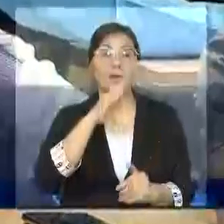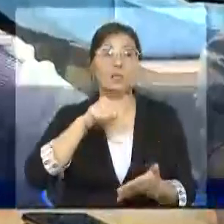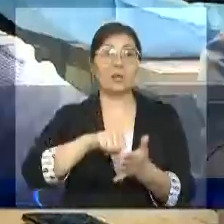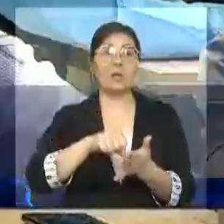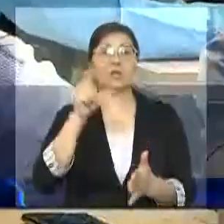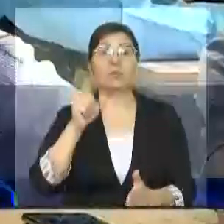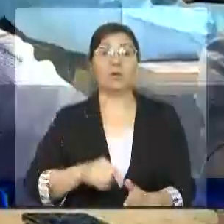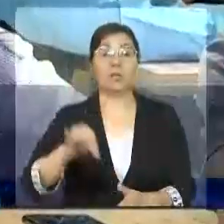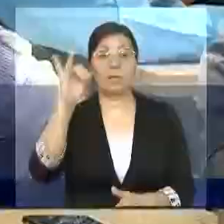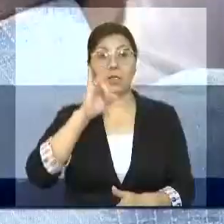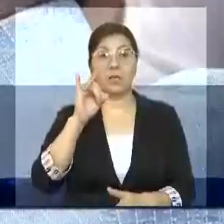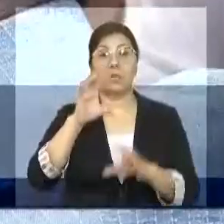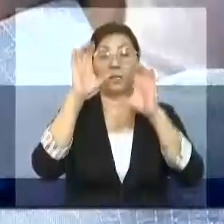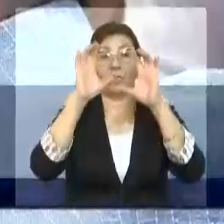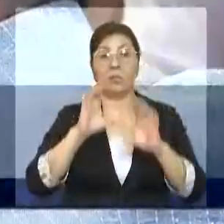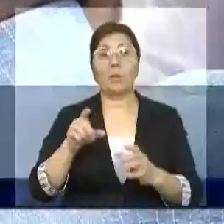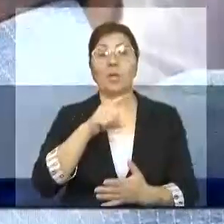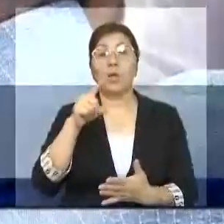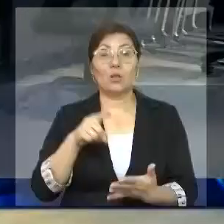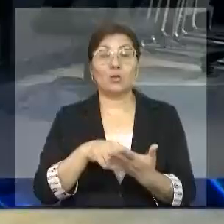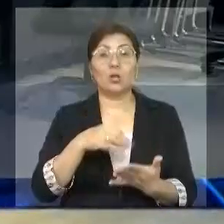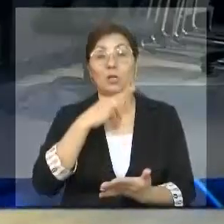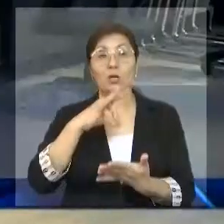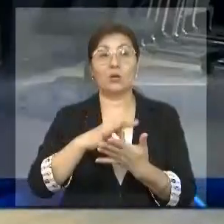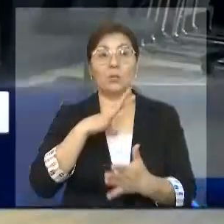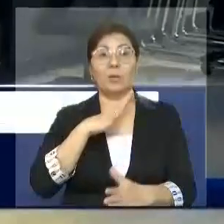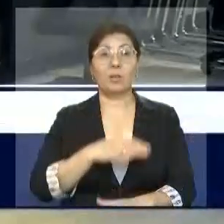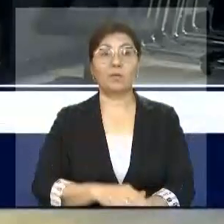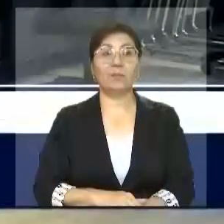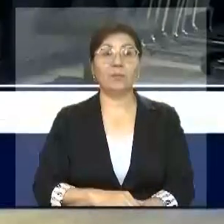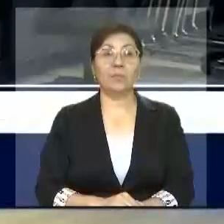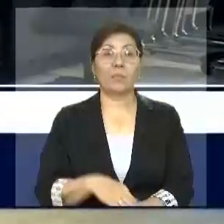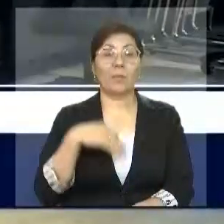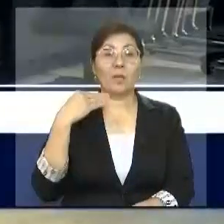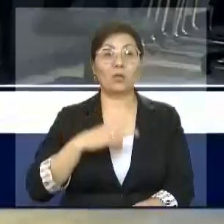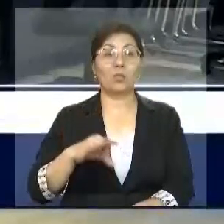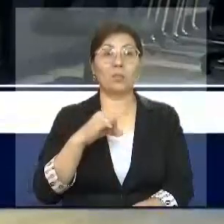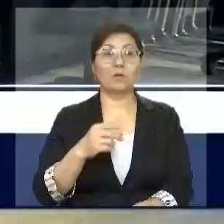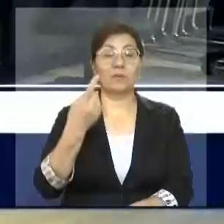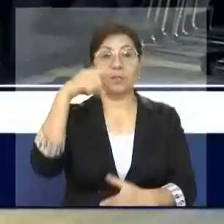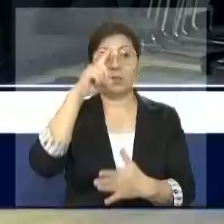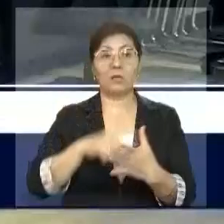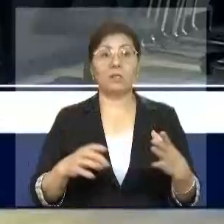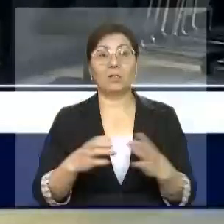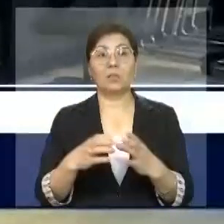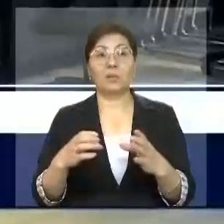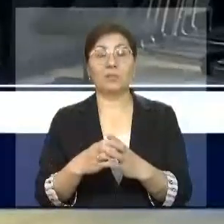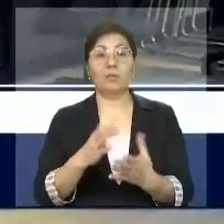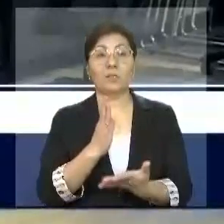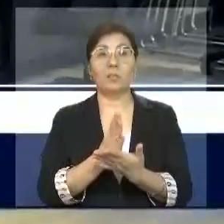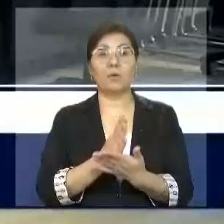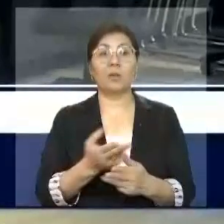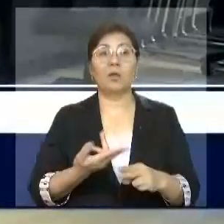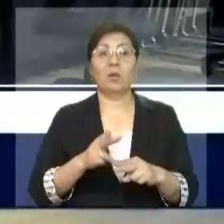қатысушылар ел тарихы, ата заңымыз туралы сұрақтарға жауап берді. Ақтөбе облысындағы діни конфессиялар бар, және этносаралық ұйымдар бар.